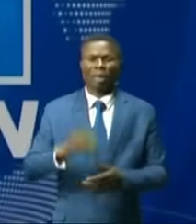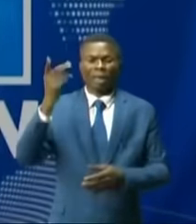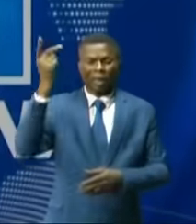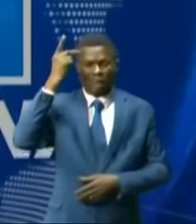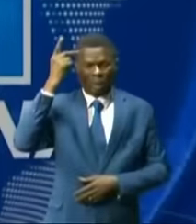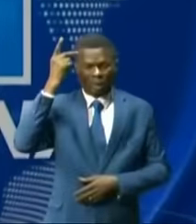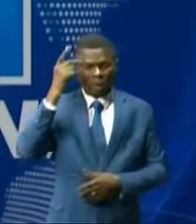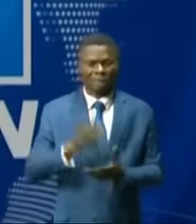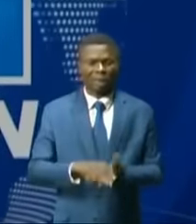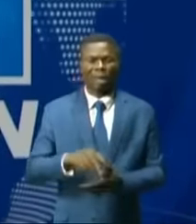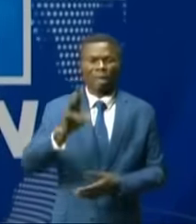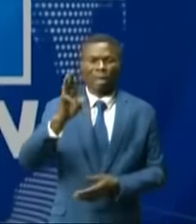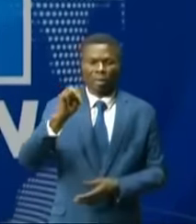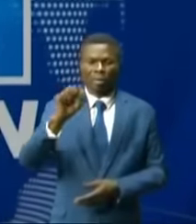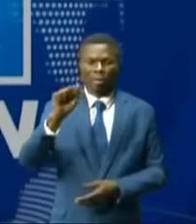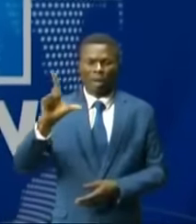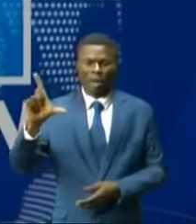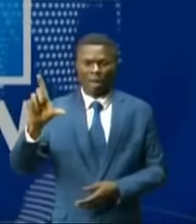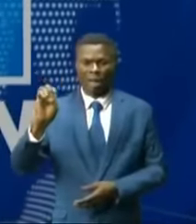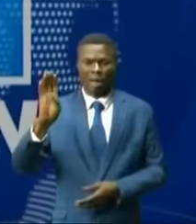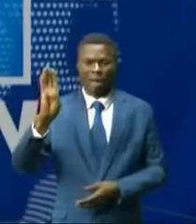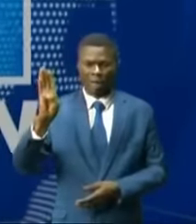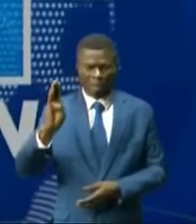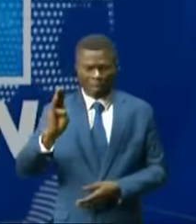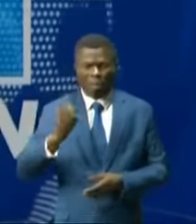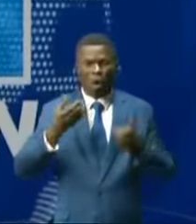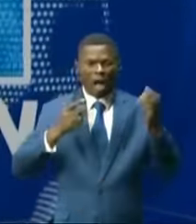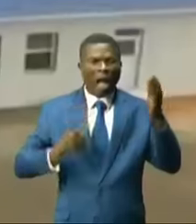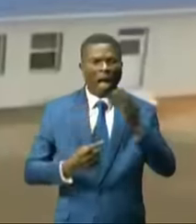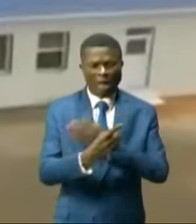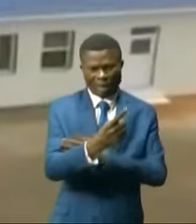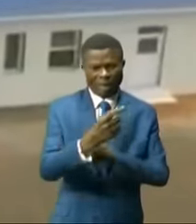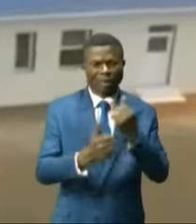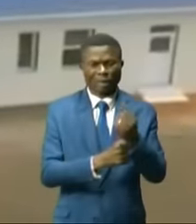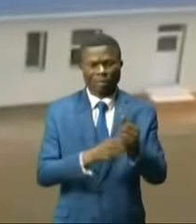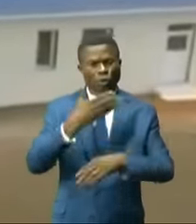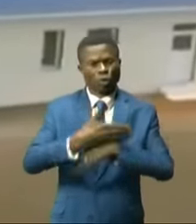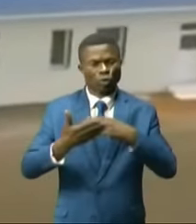projet, Paul Malebo, dénonce cette spoliation au Dilon Kayouma.